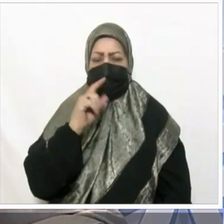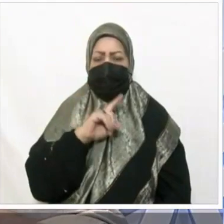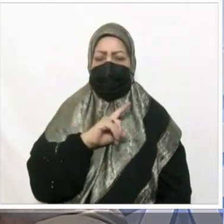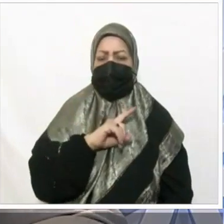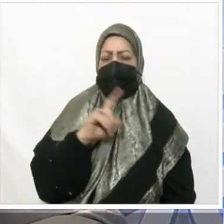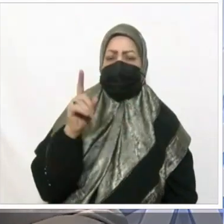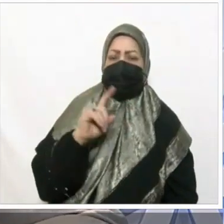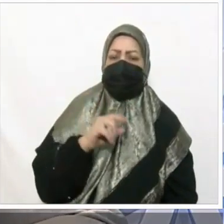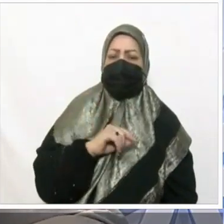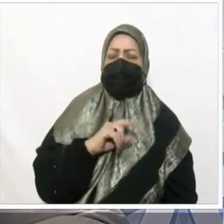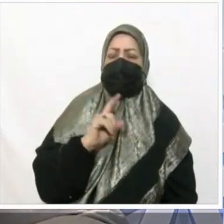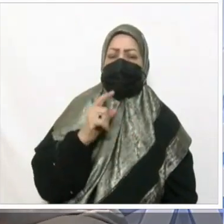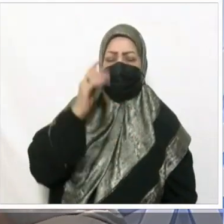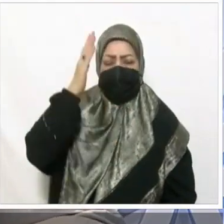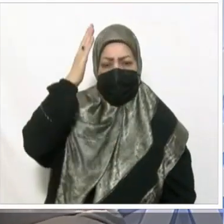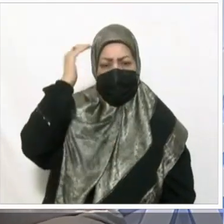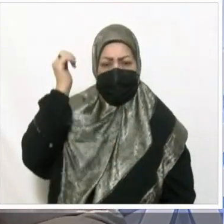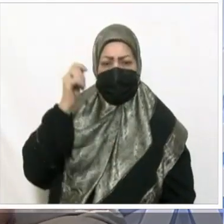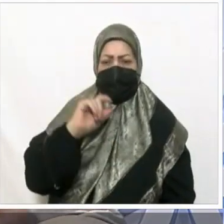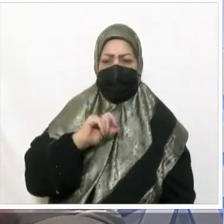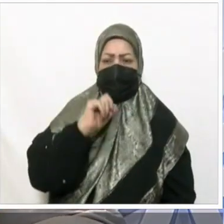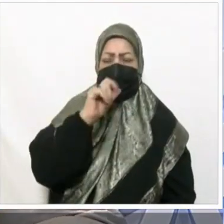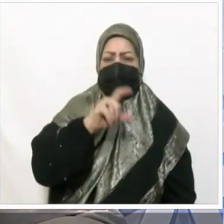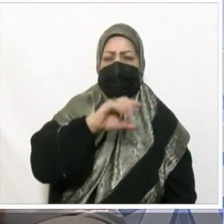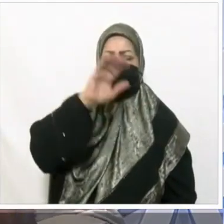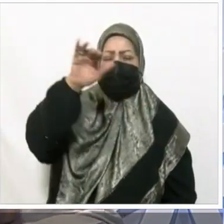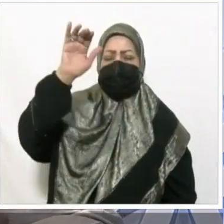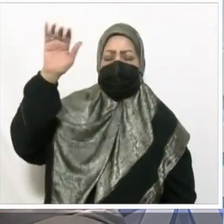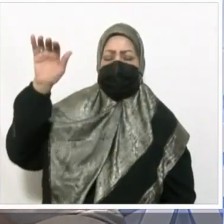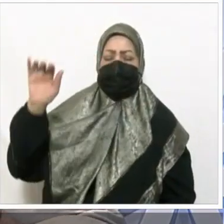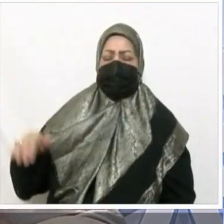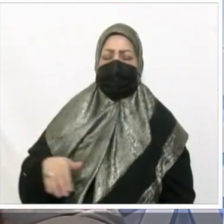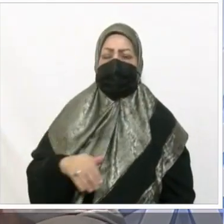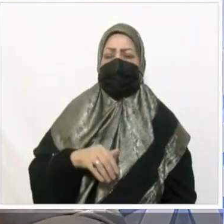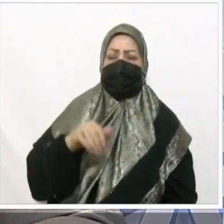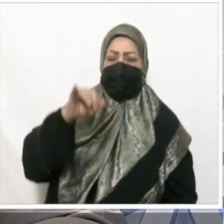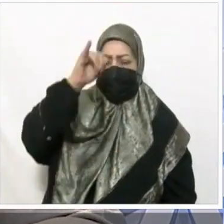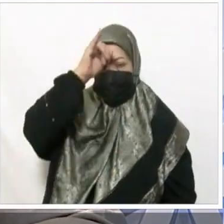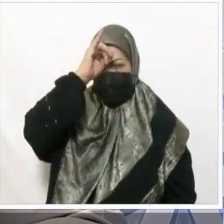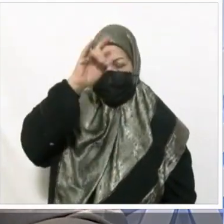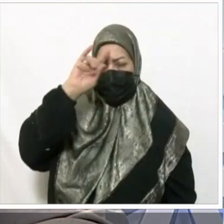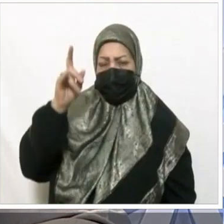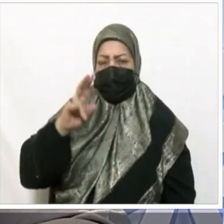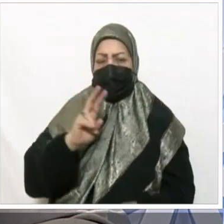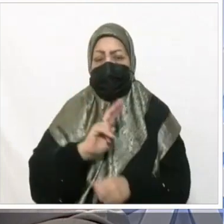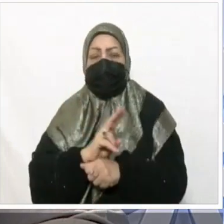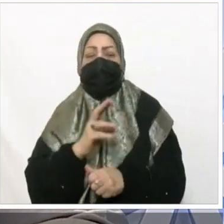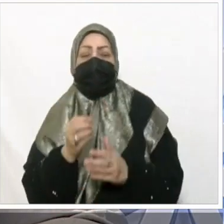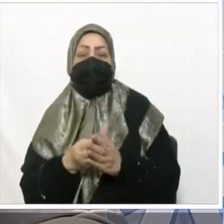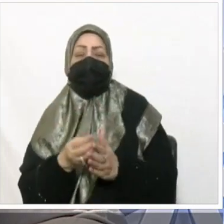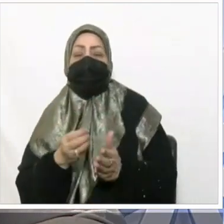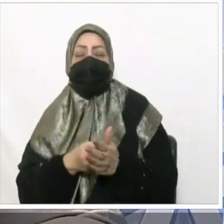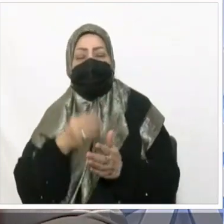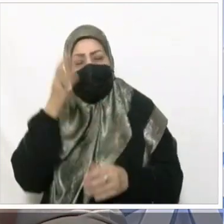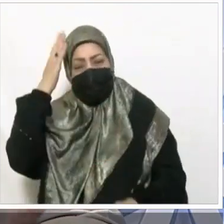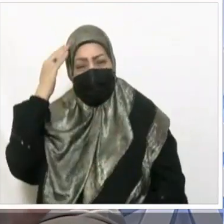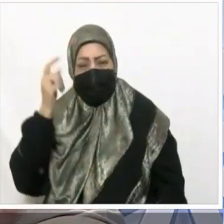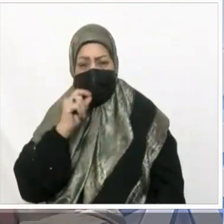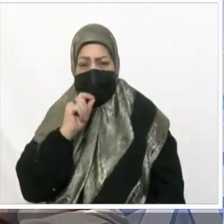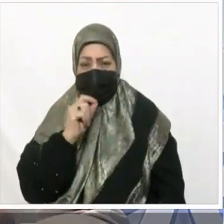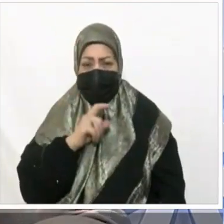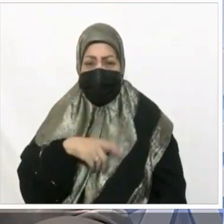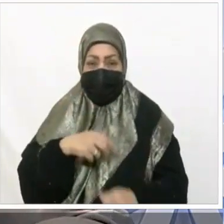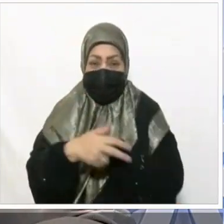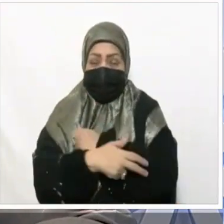لأنه لو قرأ الفقه المقارن وعرف أنها مسألة خلافية وأن مصلحة الفقير هو أخذ الزكاة